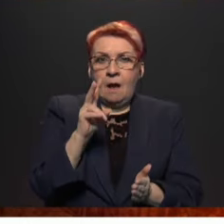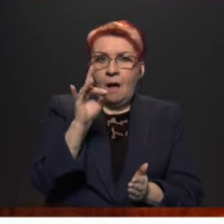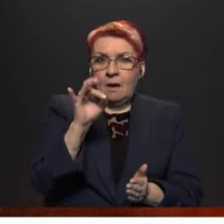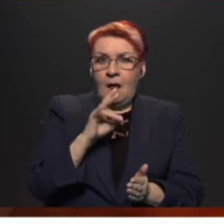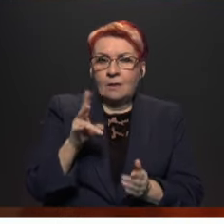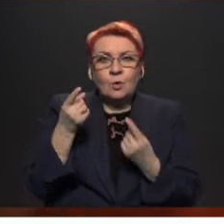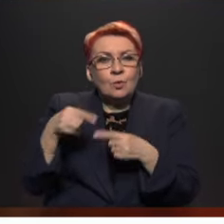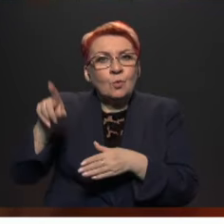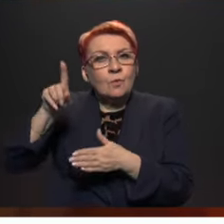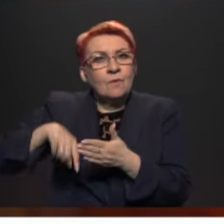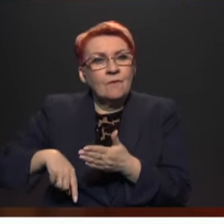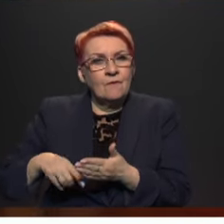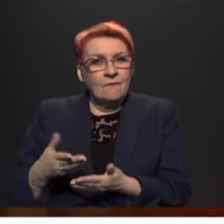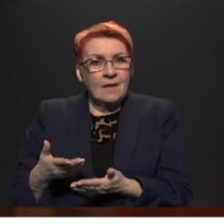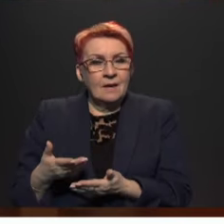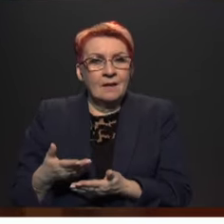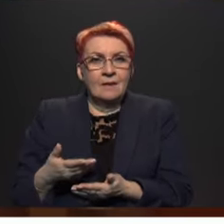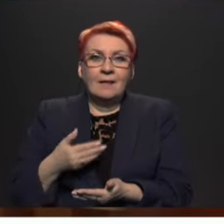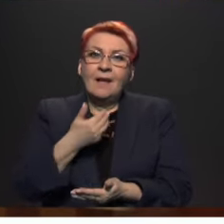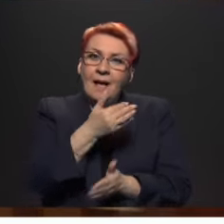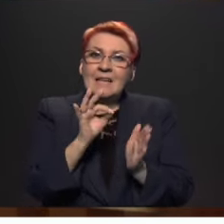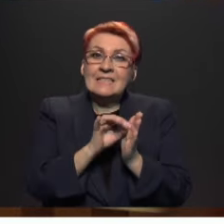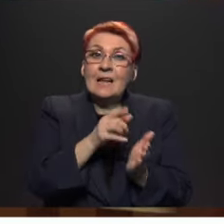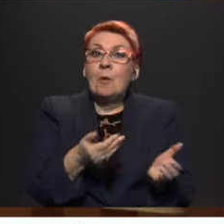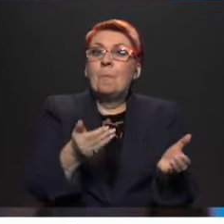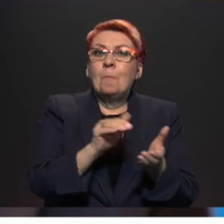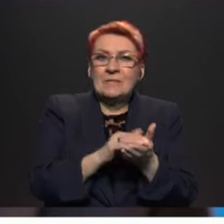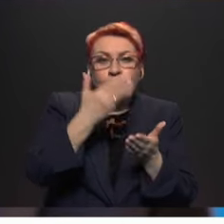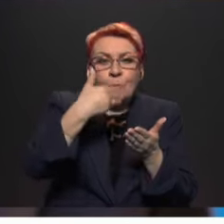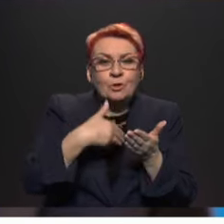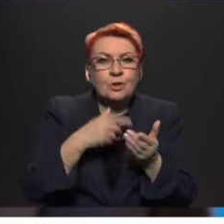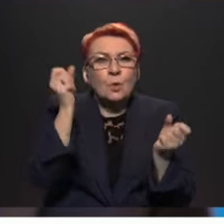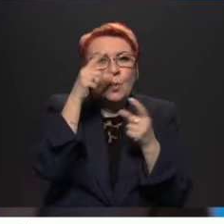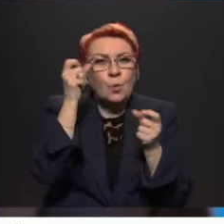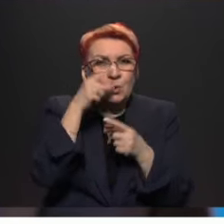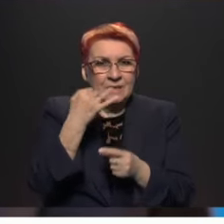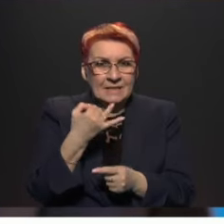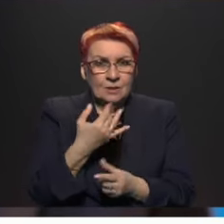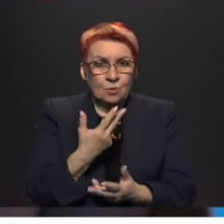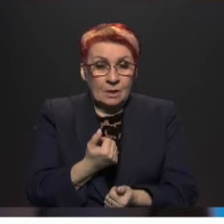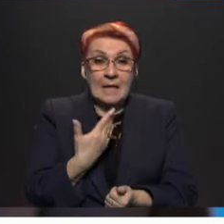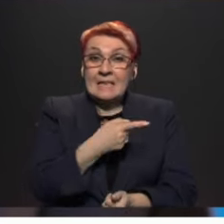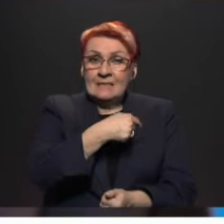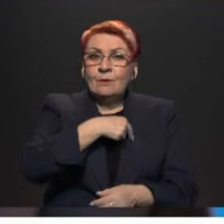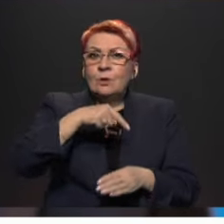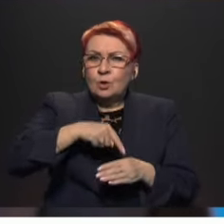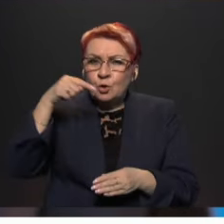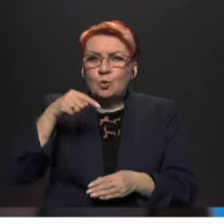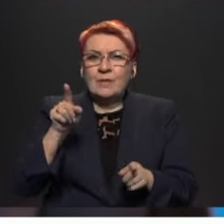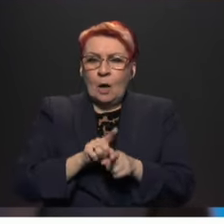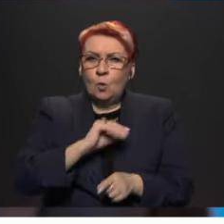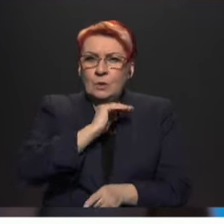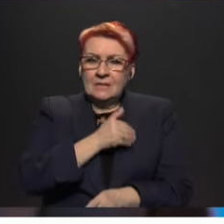другого вероисповедания совершенно. А с целью познакомиться, вот что это такое? Познакомиться, да. Если вы чувствуете в себе такую вот